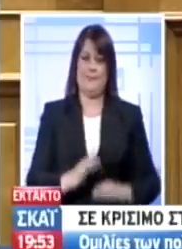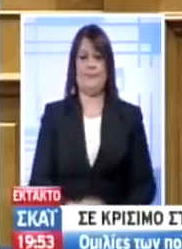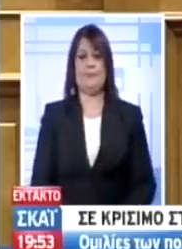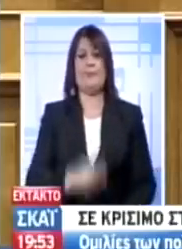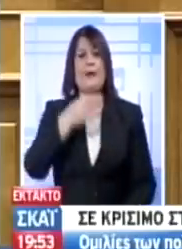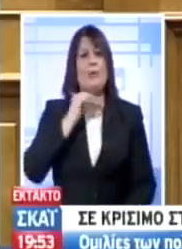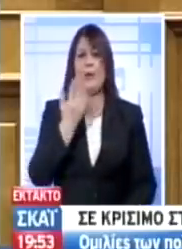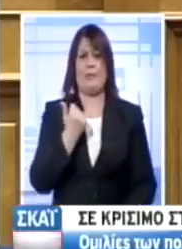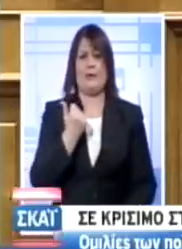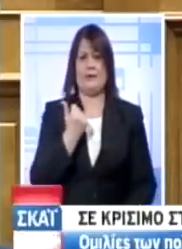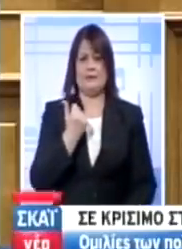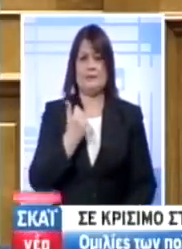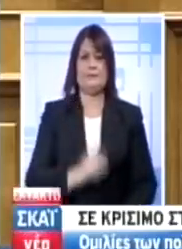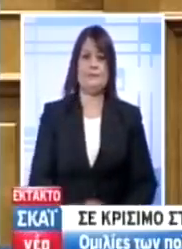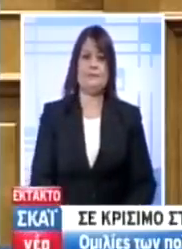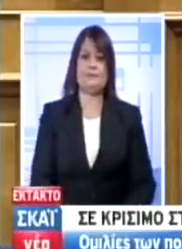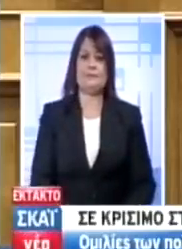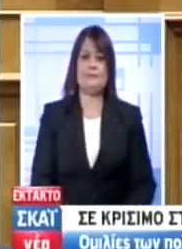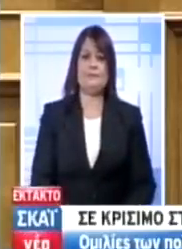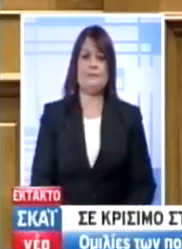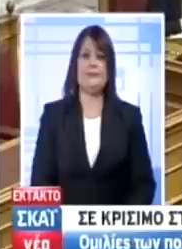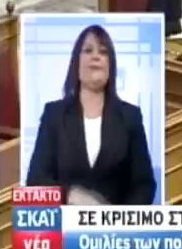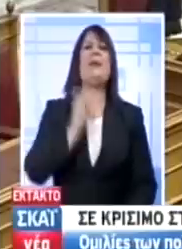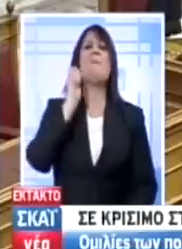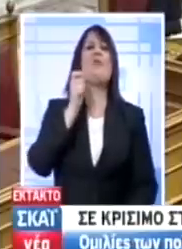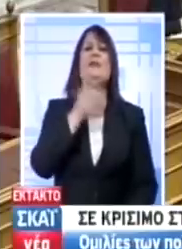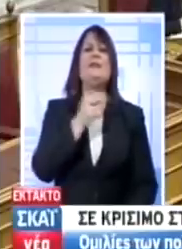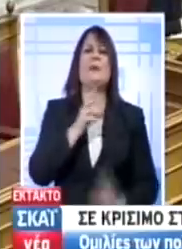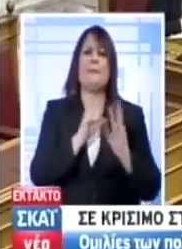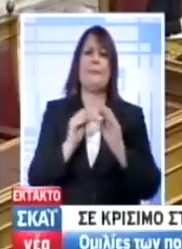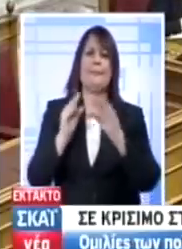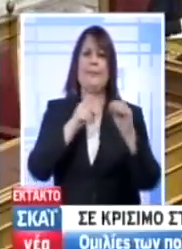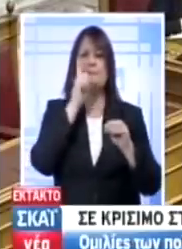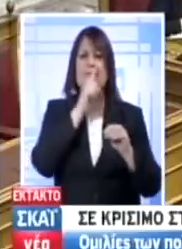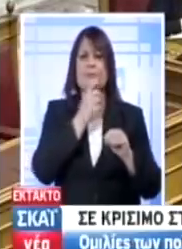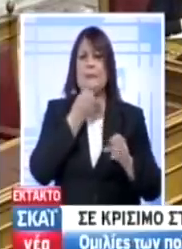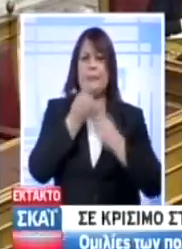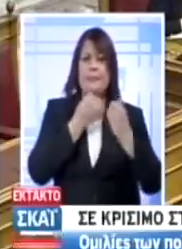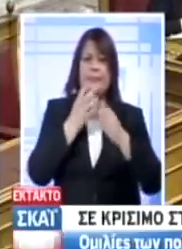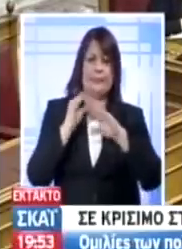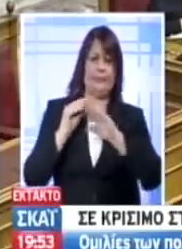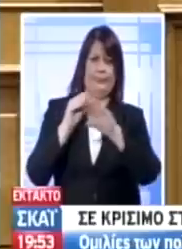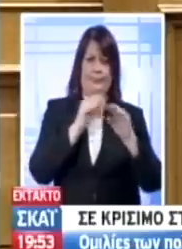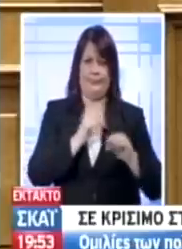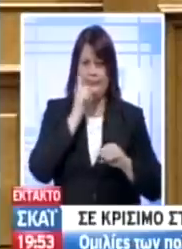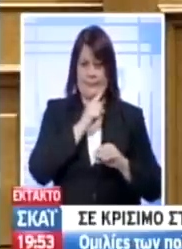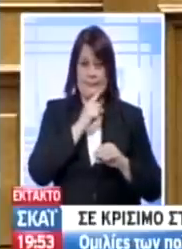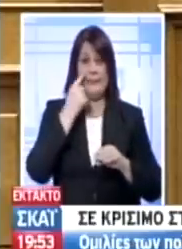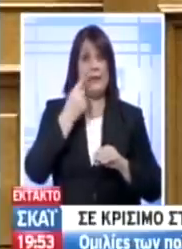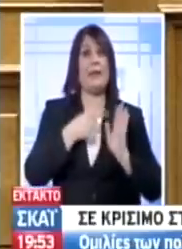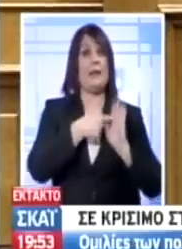απάντησε. Πολιτική για εκείνον είναι τα παπαγαλάκια και οι ψεύτικες διαρροές. Ταυτόχρονα όμως θα